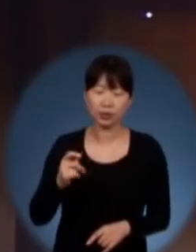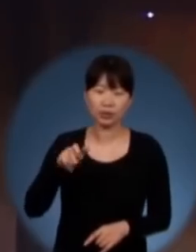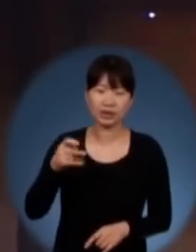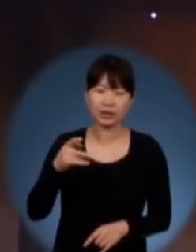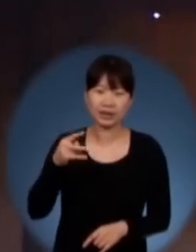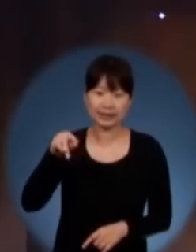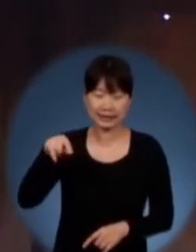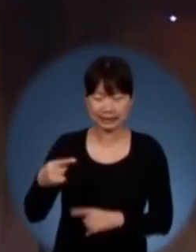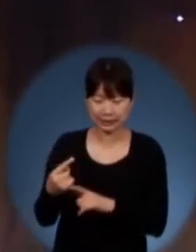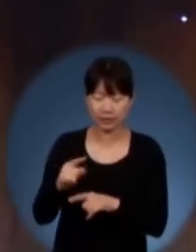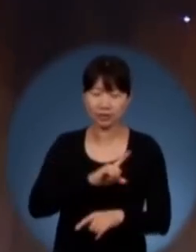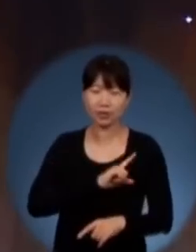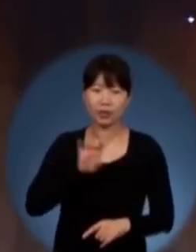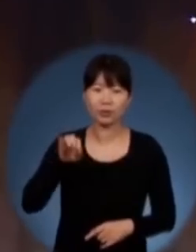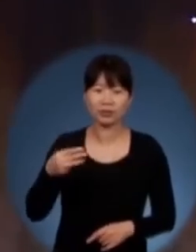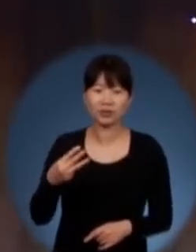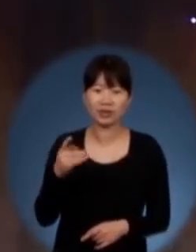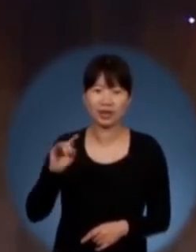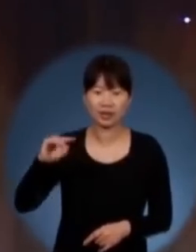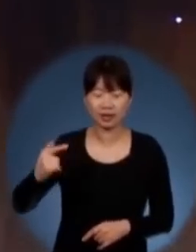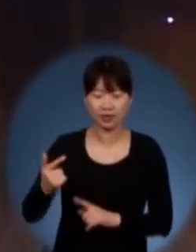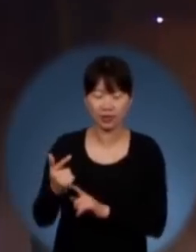플라 그리고